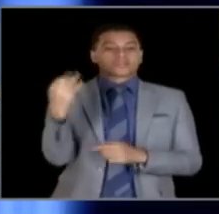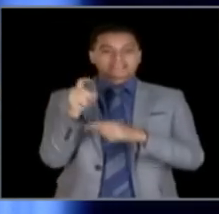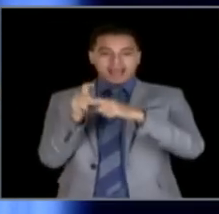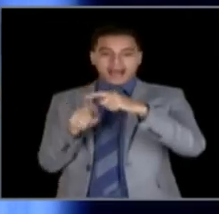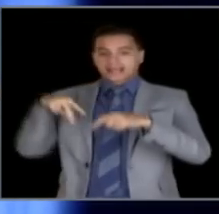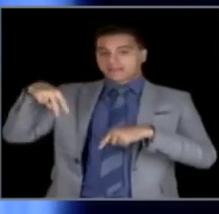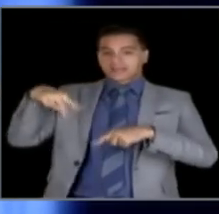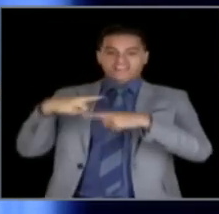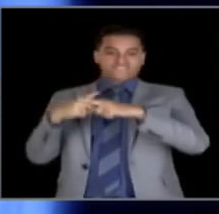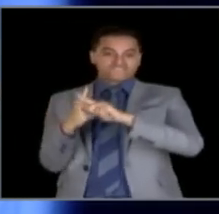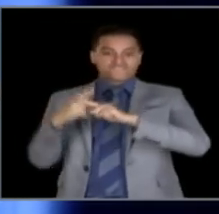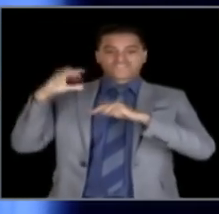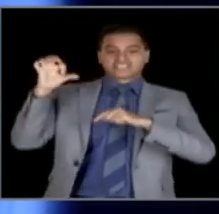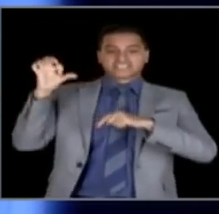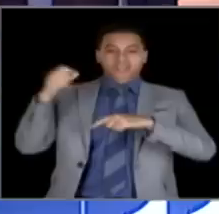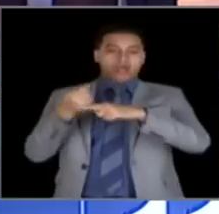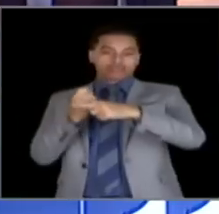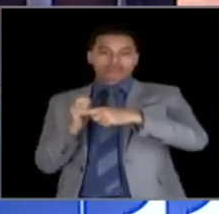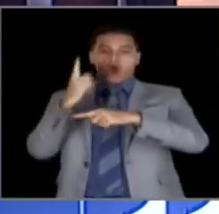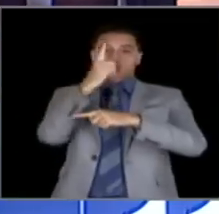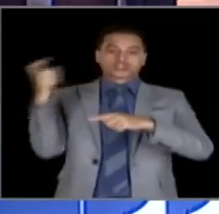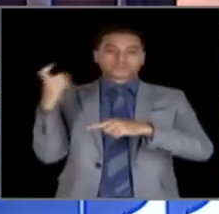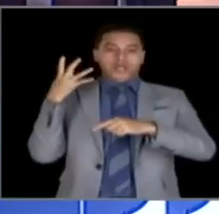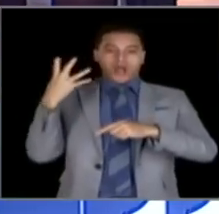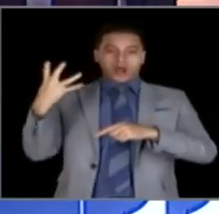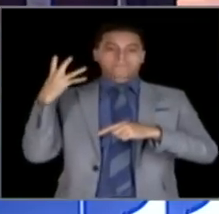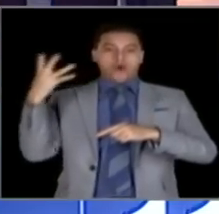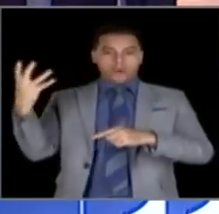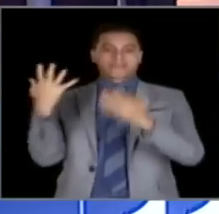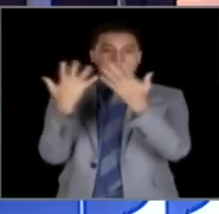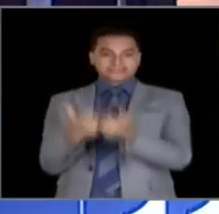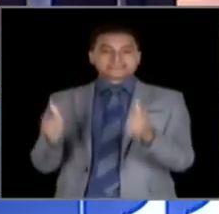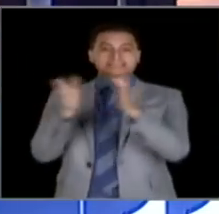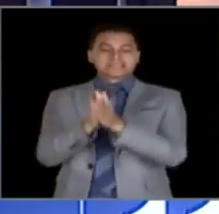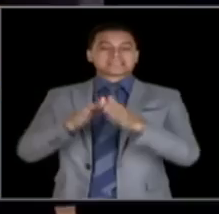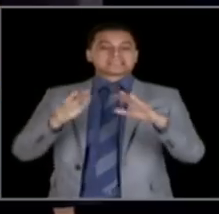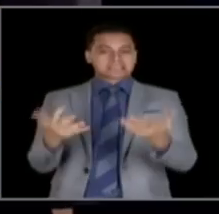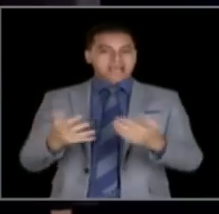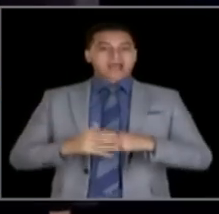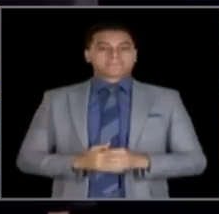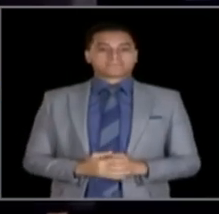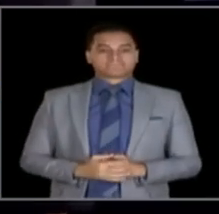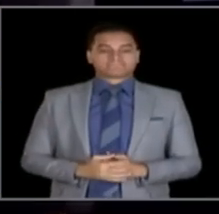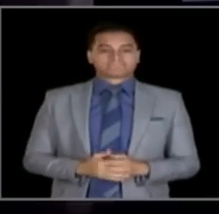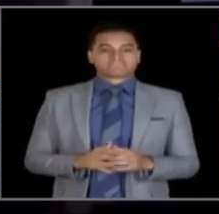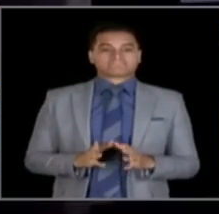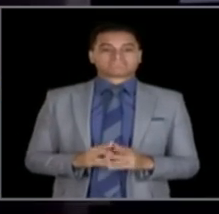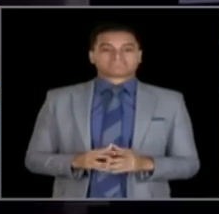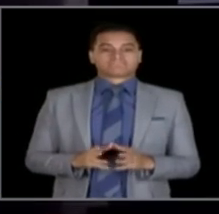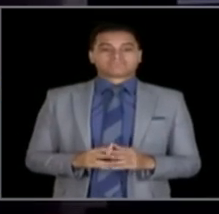536 على 8 في 9 ناقص 144 يساوي